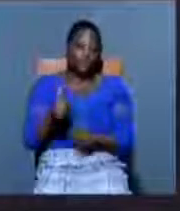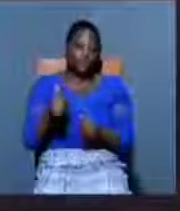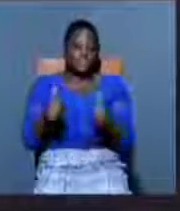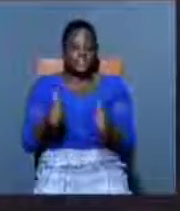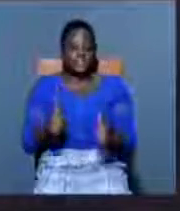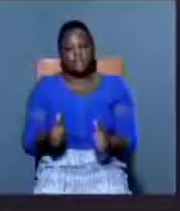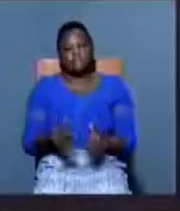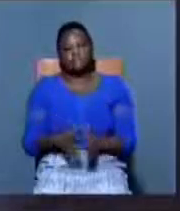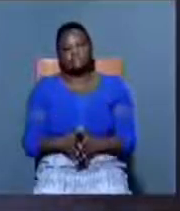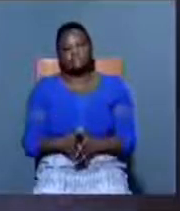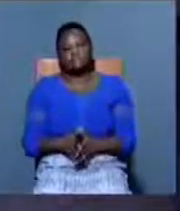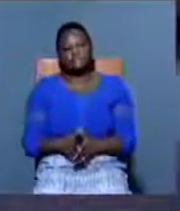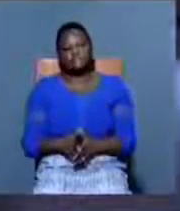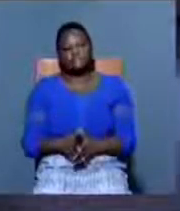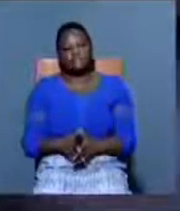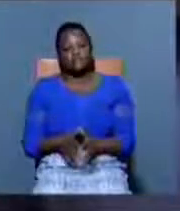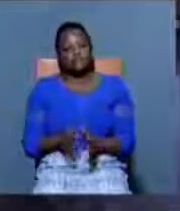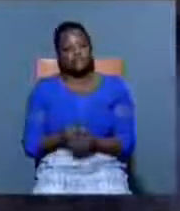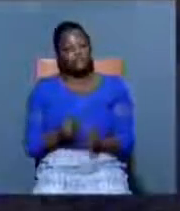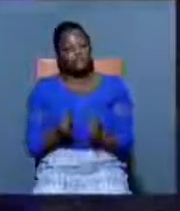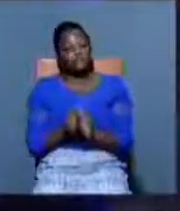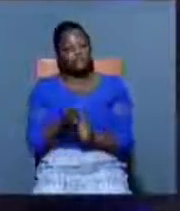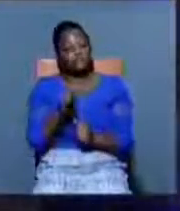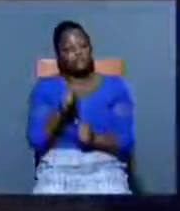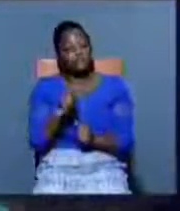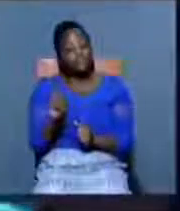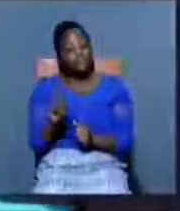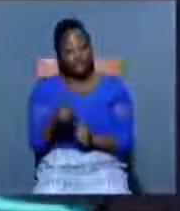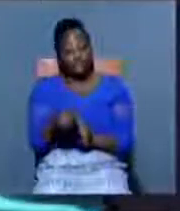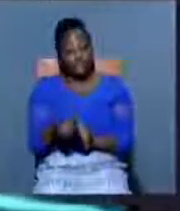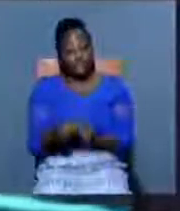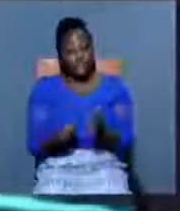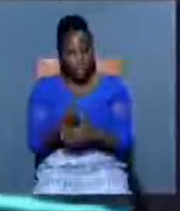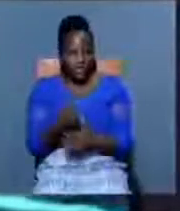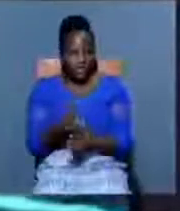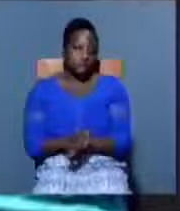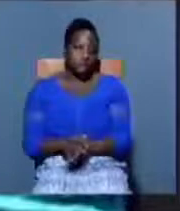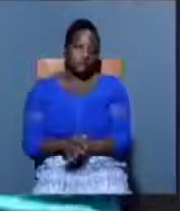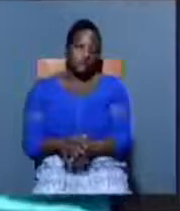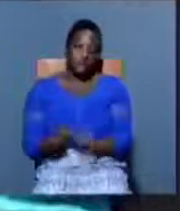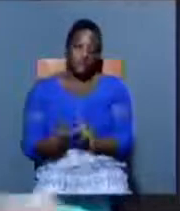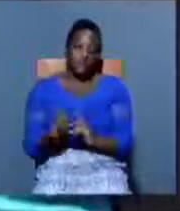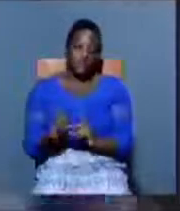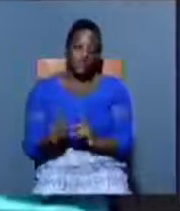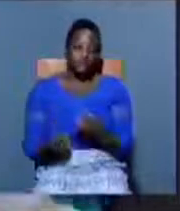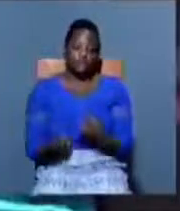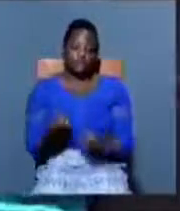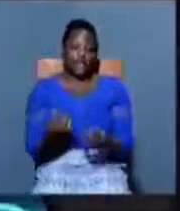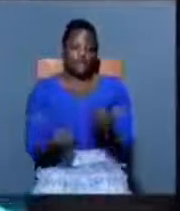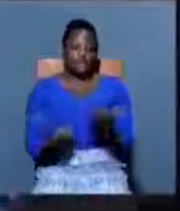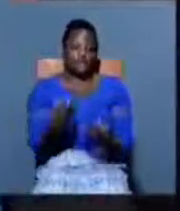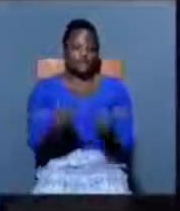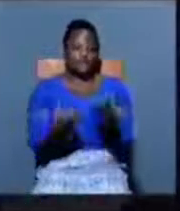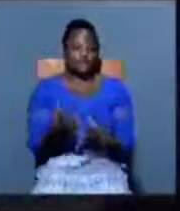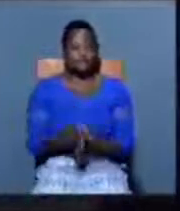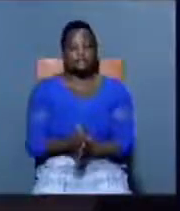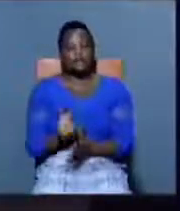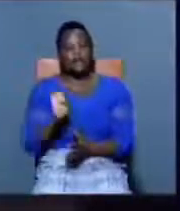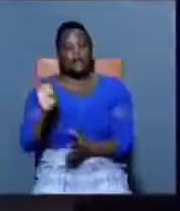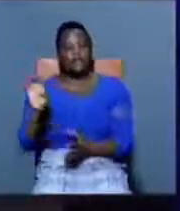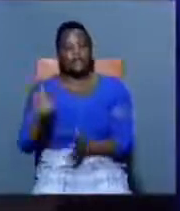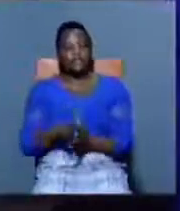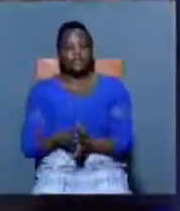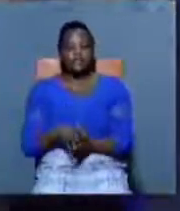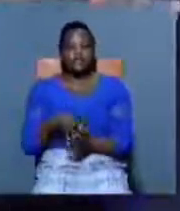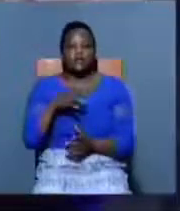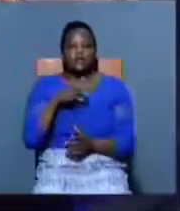havipo vitokee na viwepo. Ndio maana katika bustani ya Eden mwanaume hakuwa na kazi ya kusababisha